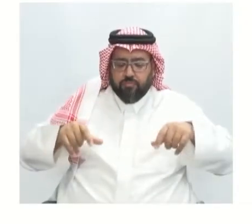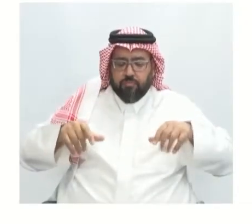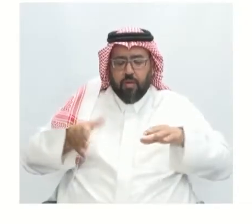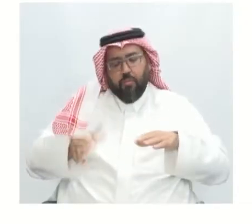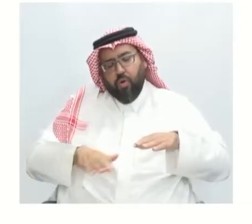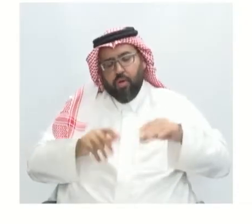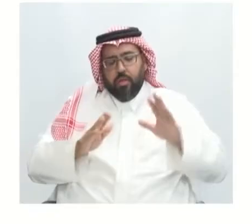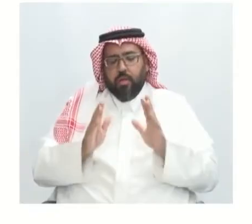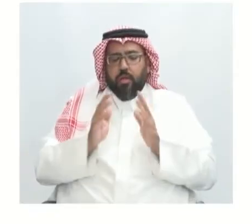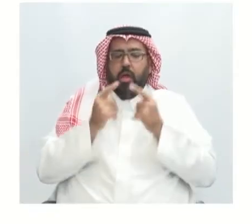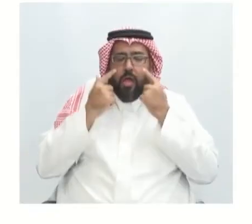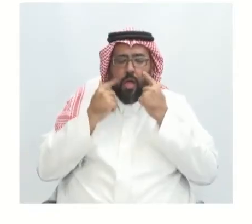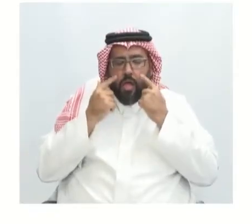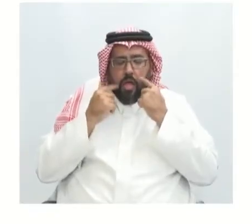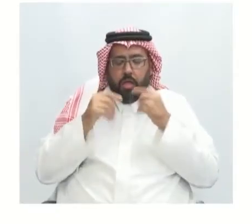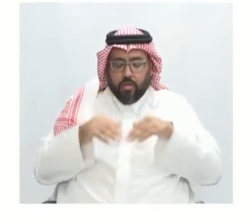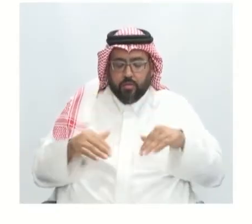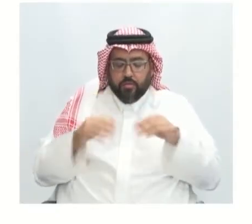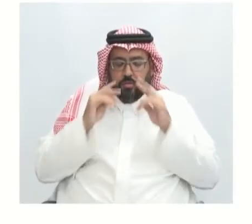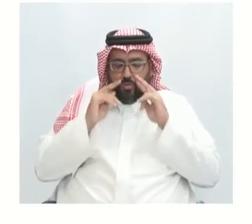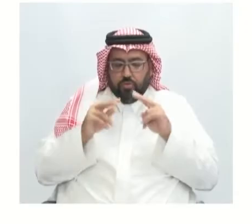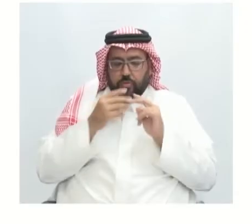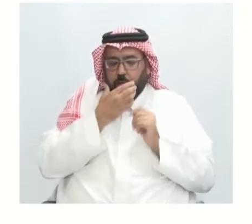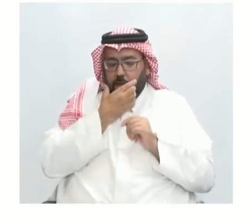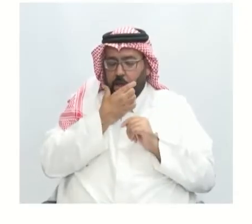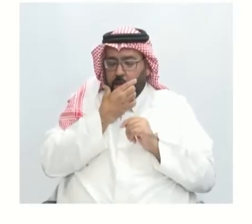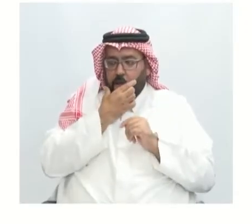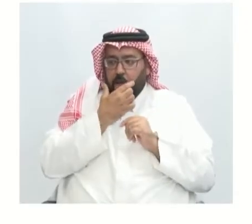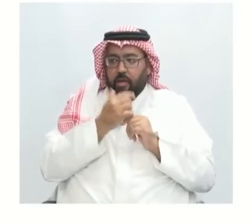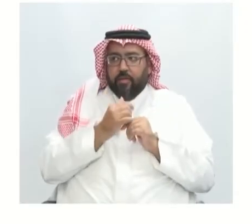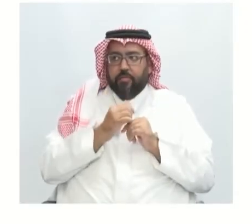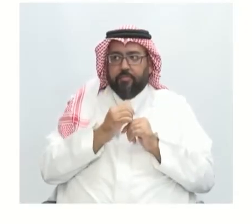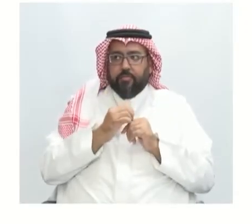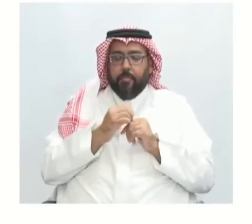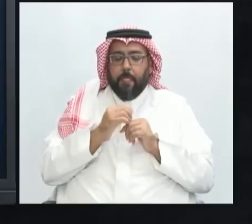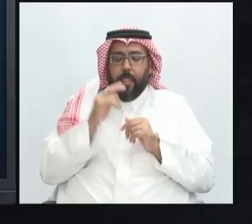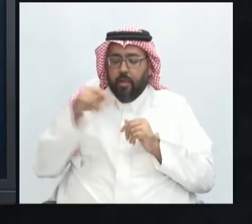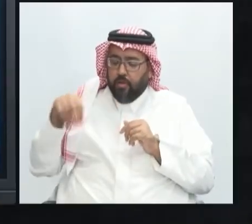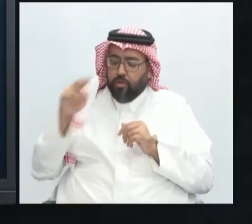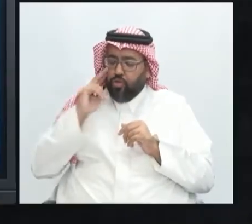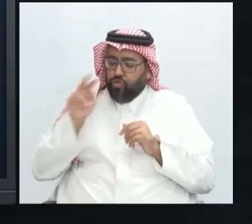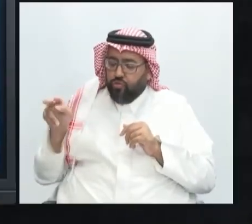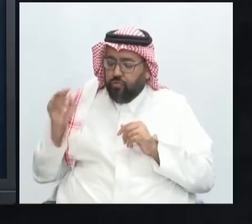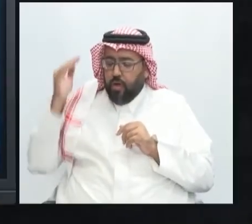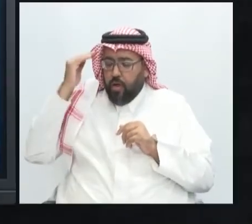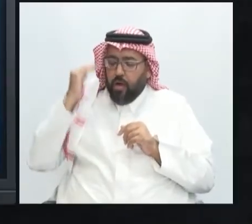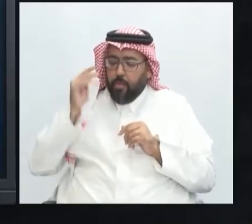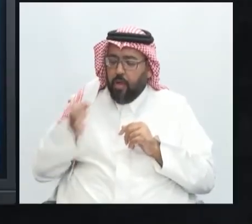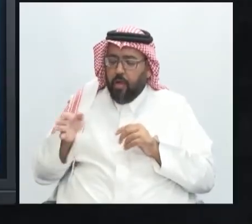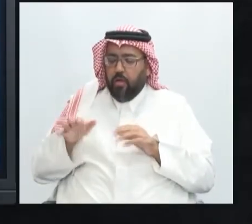تبكي لاحظوا النبي صلى الله عليه وسلم مر بهذه المراه وهي عند قبر